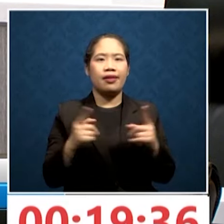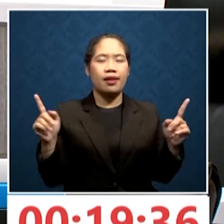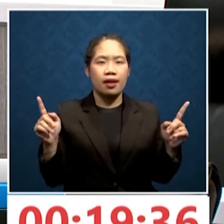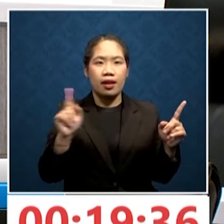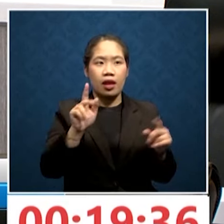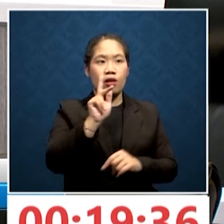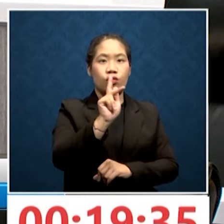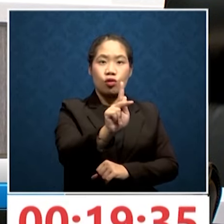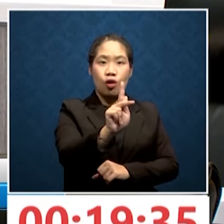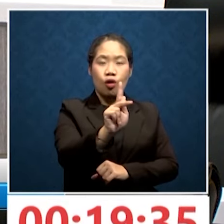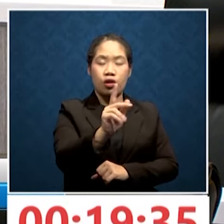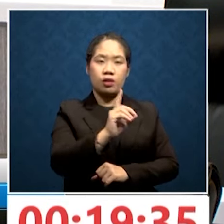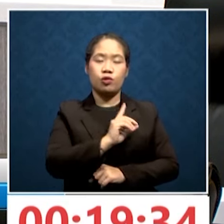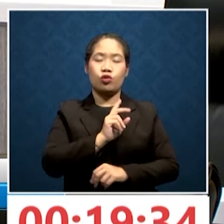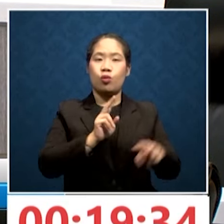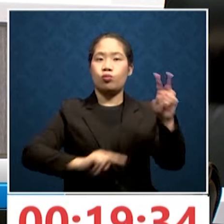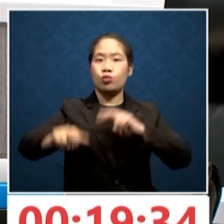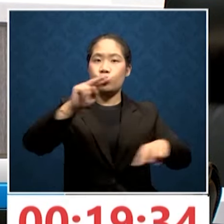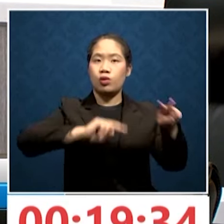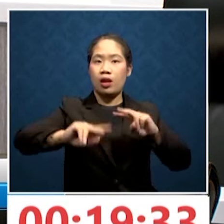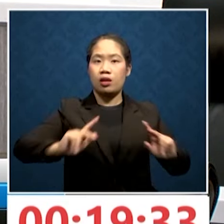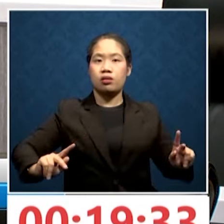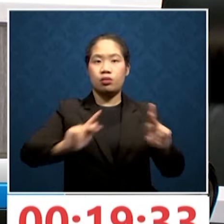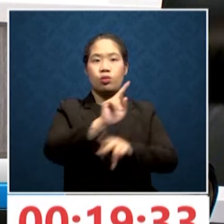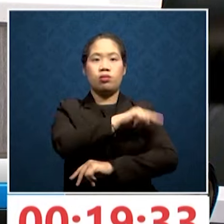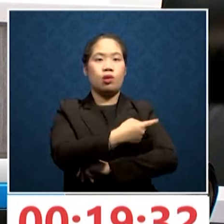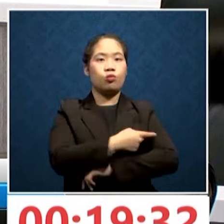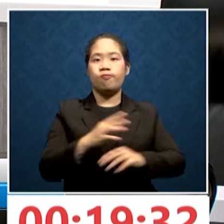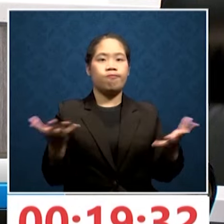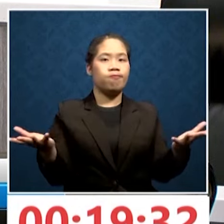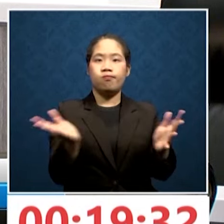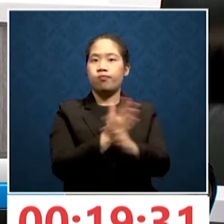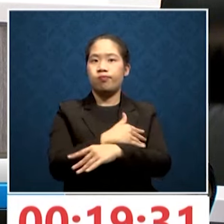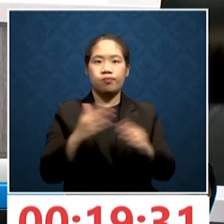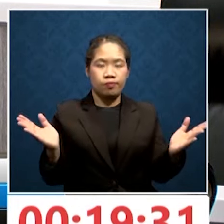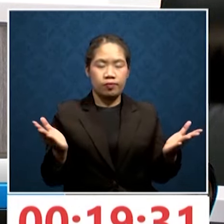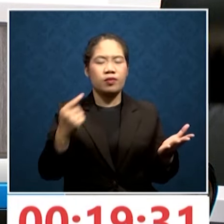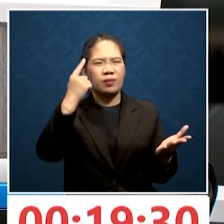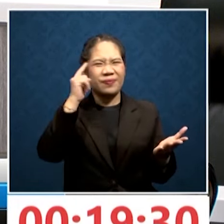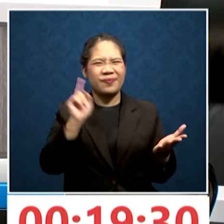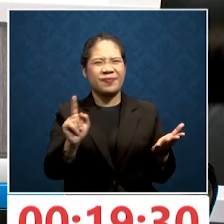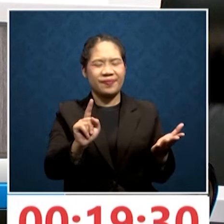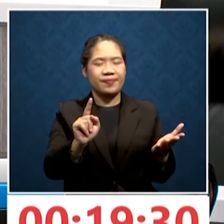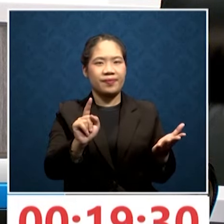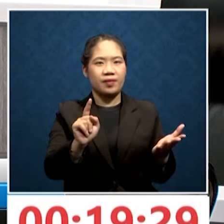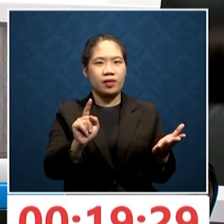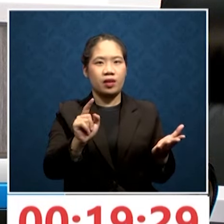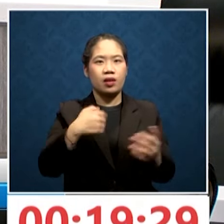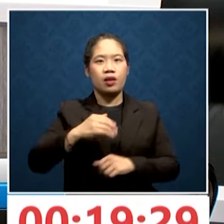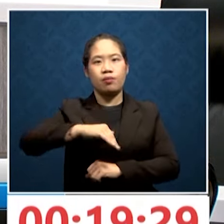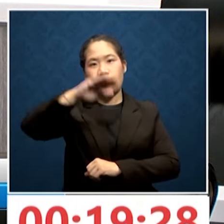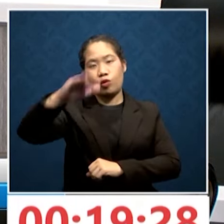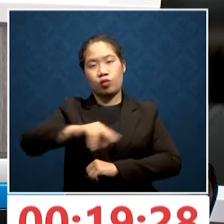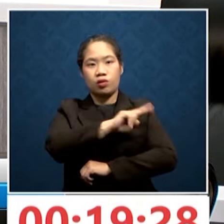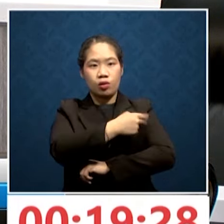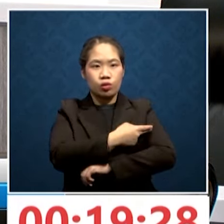กที่อยู่ดูแลกระทรวงสาธารณสุขโดยเฉพาะจึงเป็นเรื่องที่พี่น้องชาวสาธารณสุข